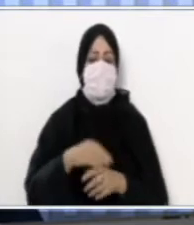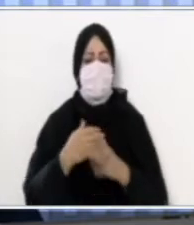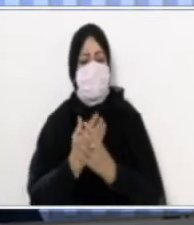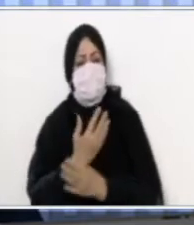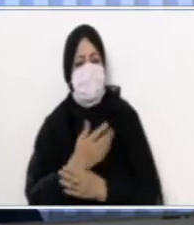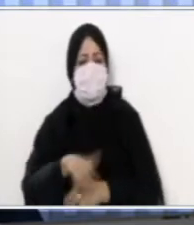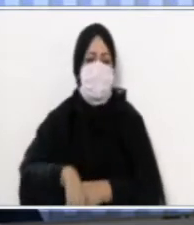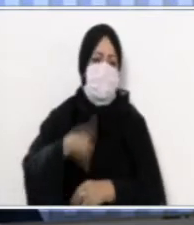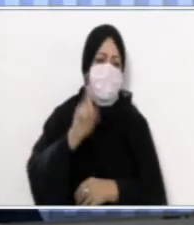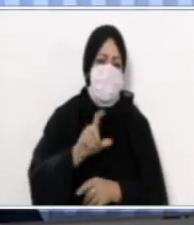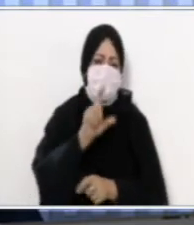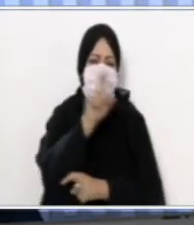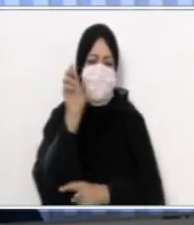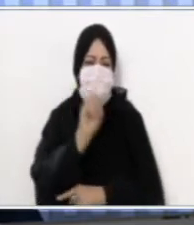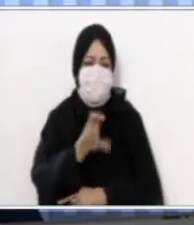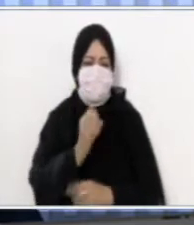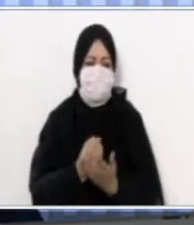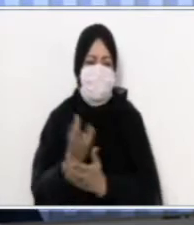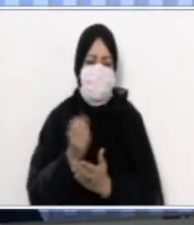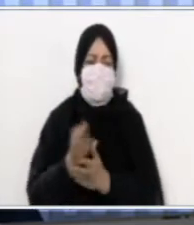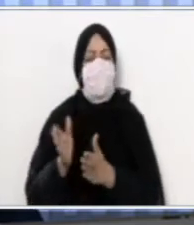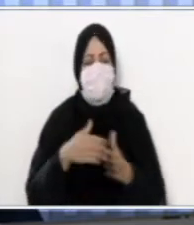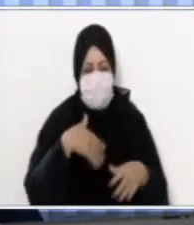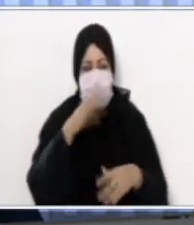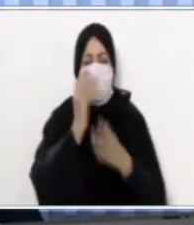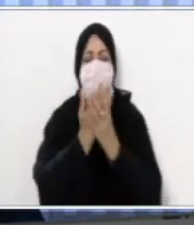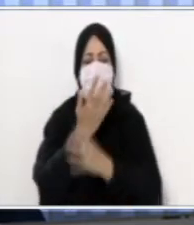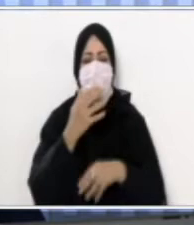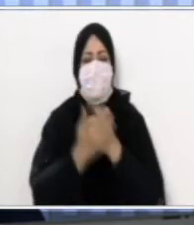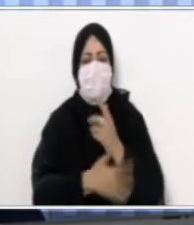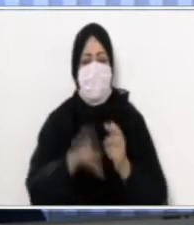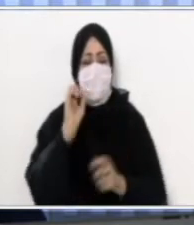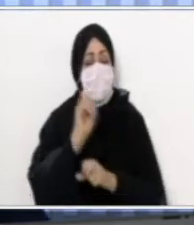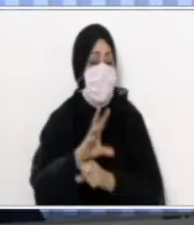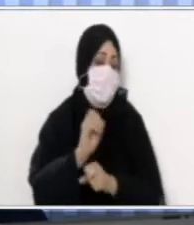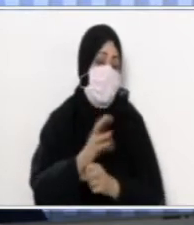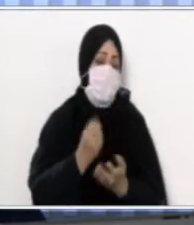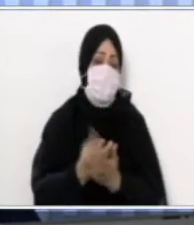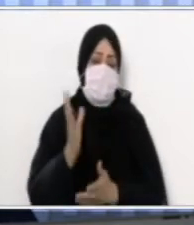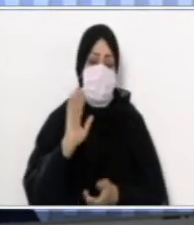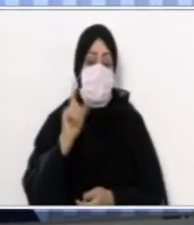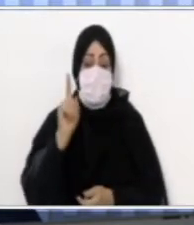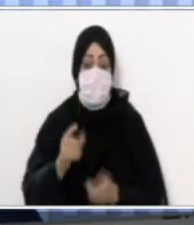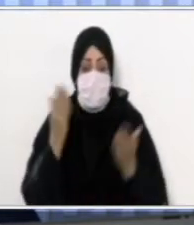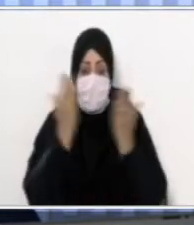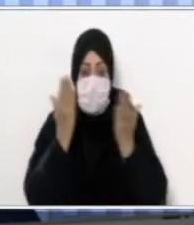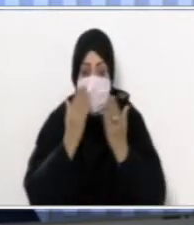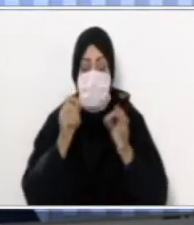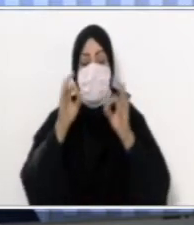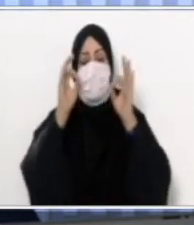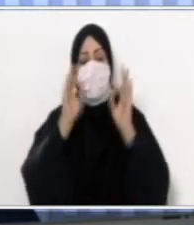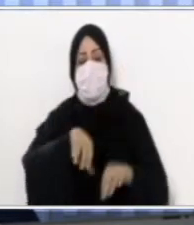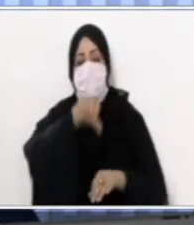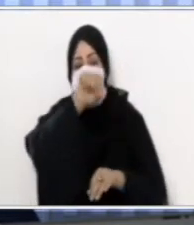دون وضوء. لكن القارئ يجب عليه أن يتوضأ إذا أراد مس المصحف، لكن الهاتف يجوز ولو من غير